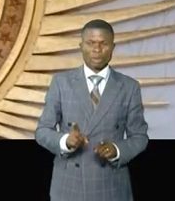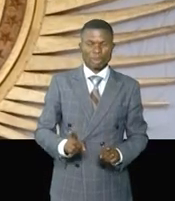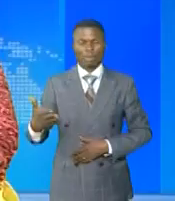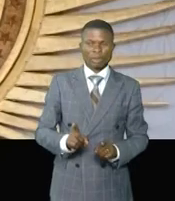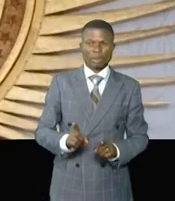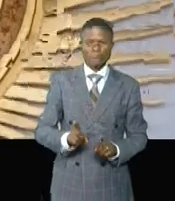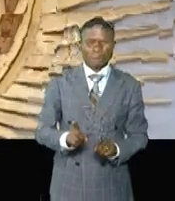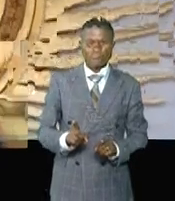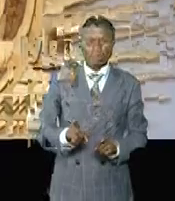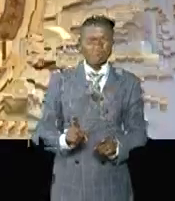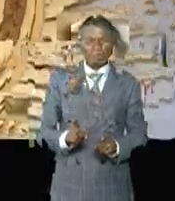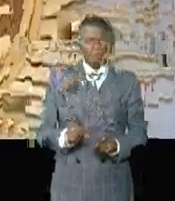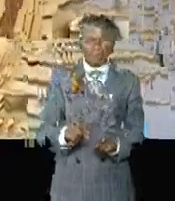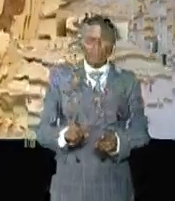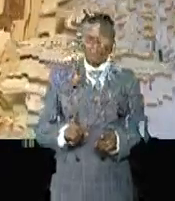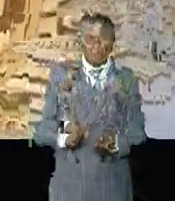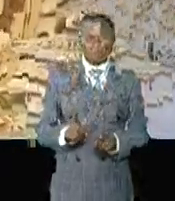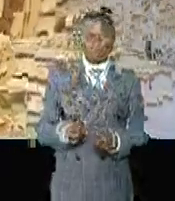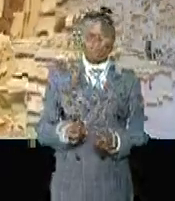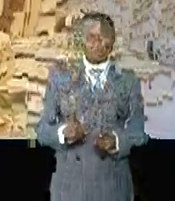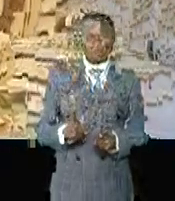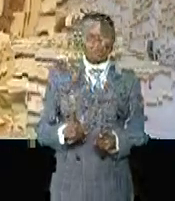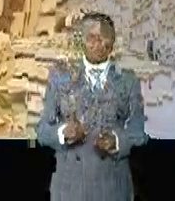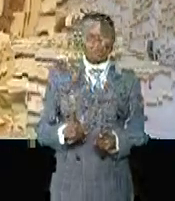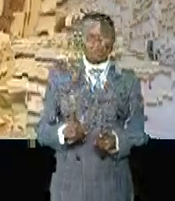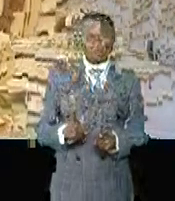de cette organisation était de